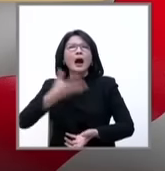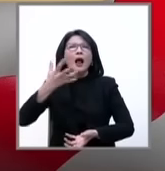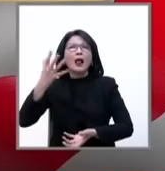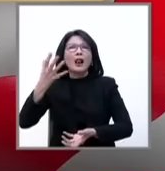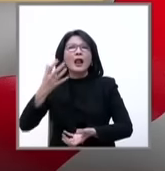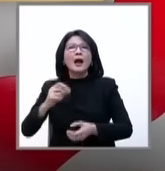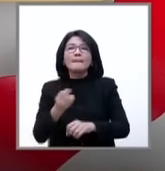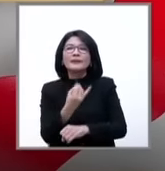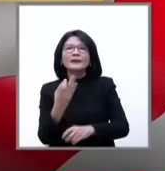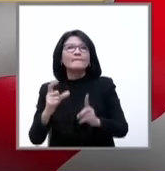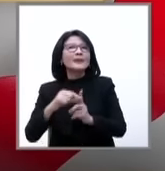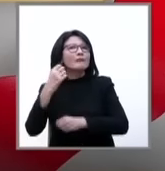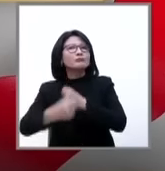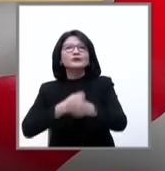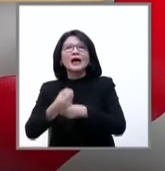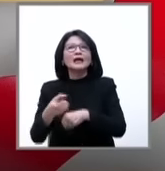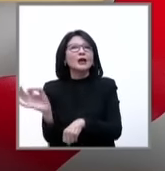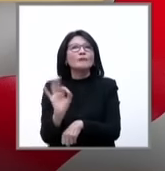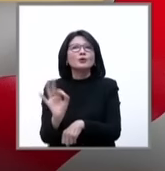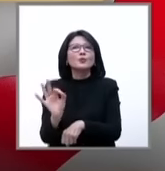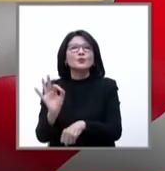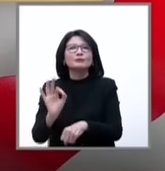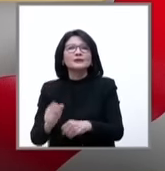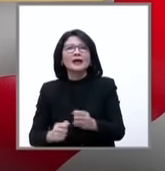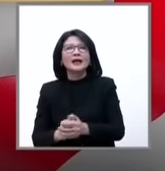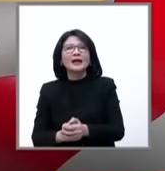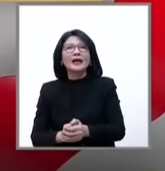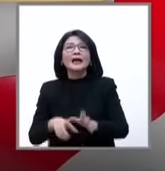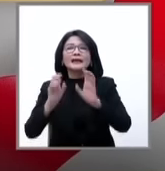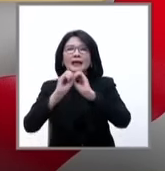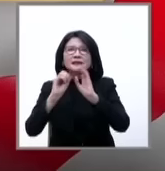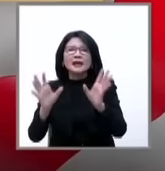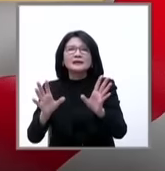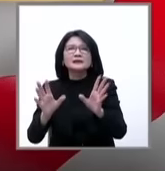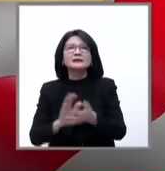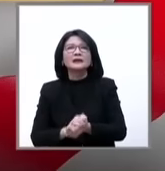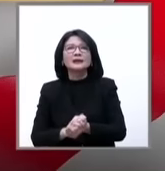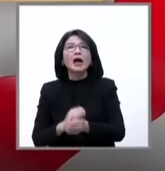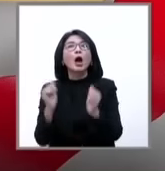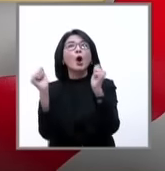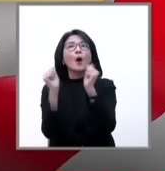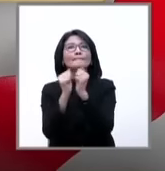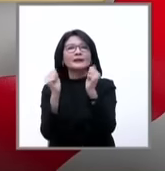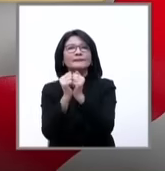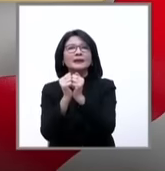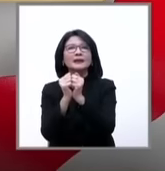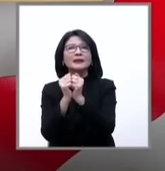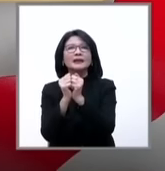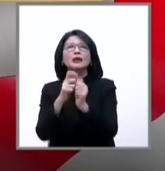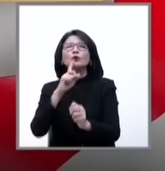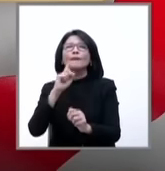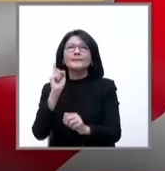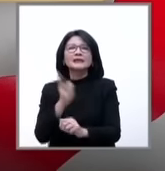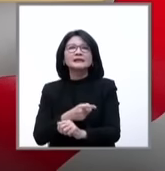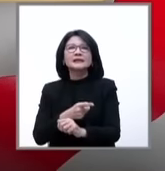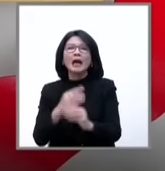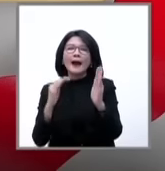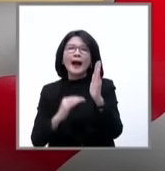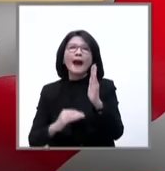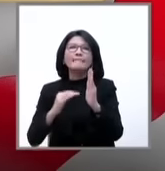lupa, jangan lupa. Kita harus belajar dari sepak bola. Kalau ada tindakan pemain yang